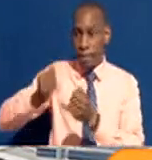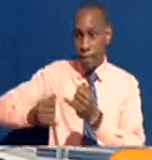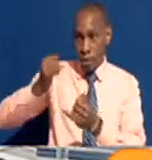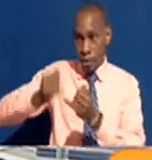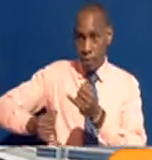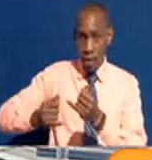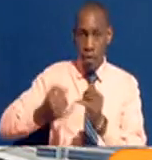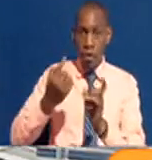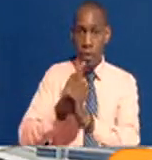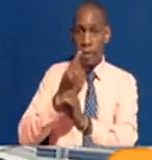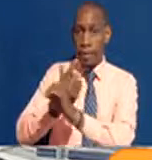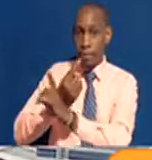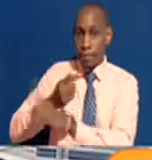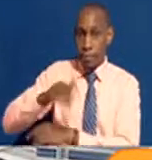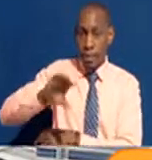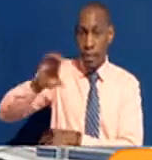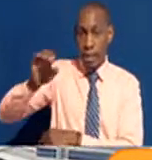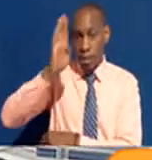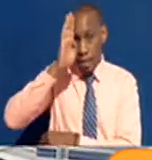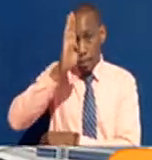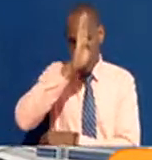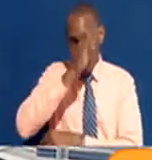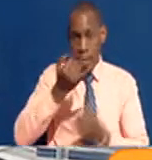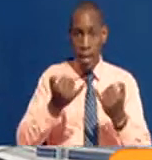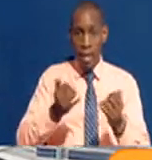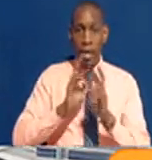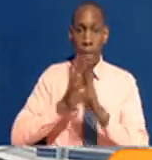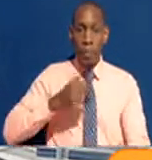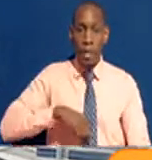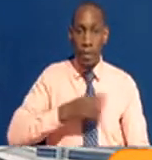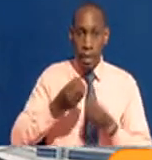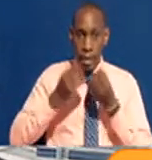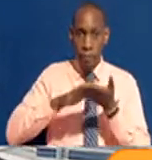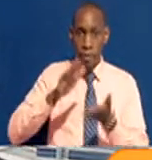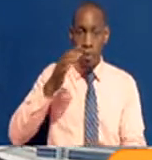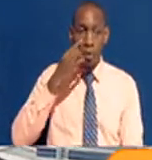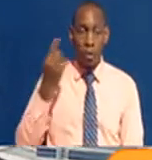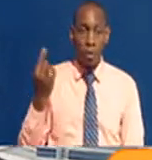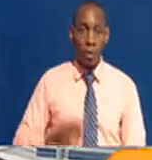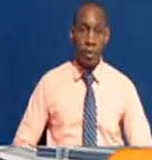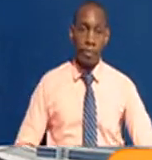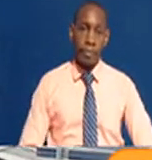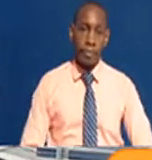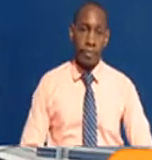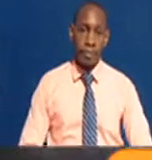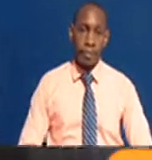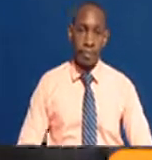salama katika maeneo tofauti ya kaunti hiyo, kama anavyotueleza mwanahabari wetu Emily Chebet.